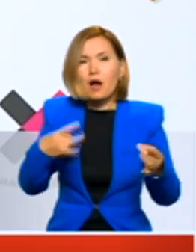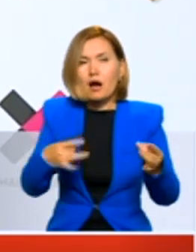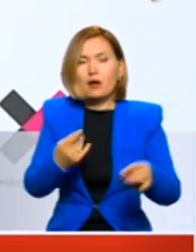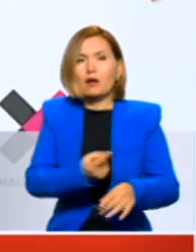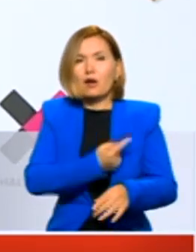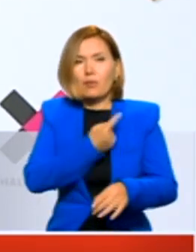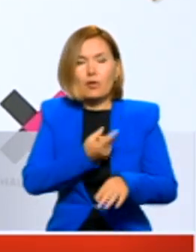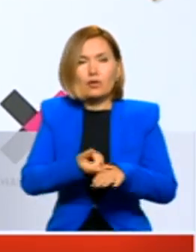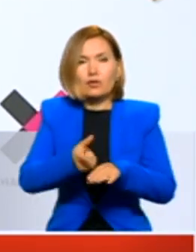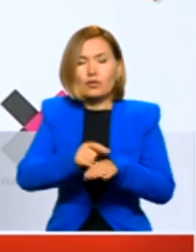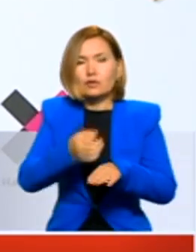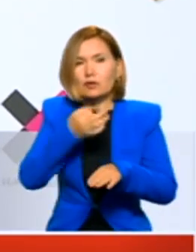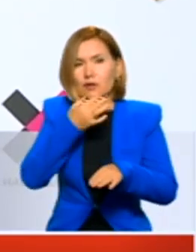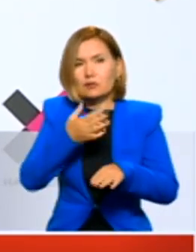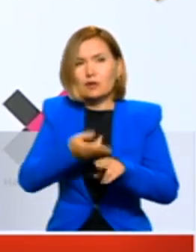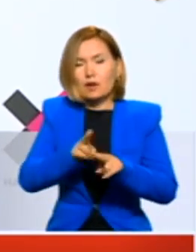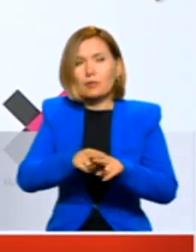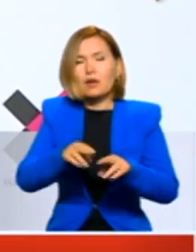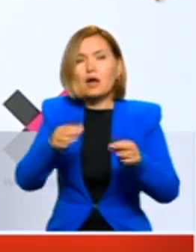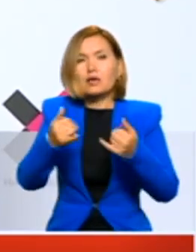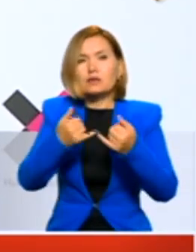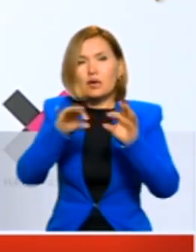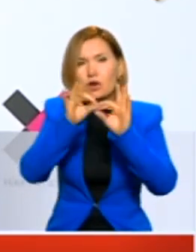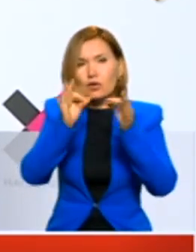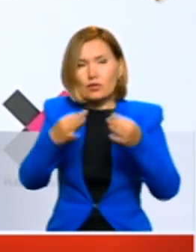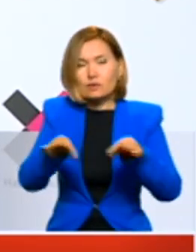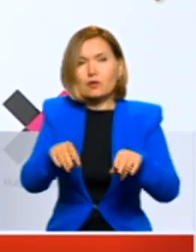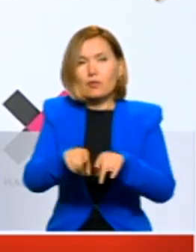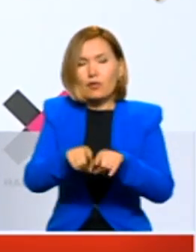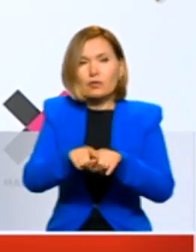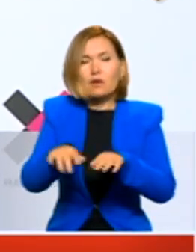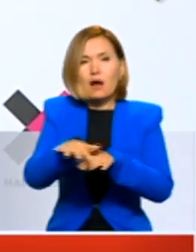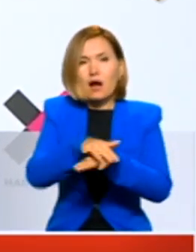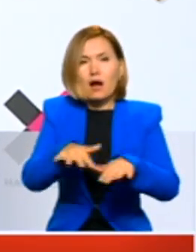сағынып қалған, мынау сары бізде сағынышымыз сарғайып көрермен қауышып жатырмыз.